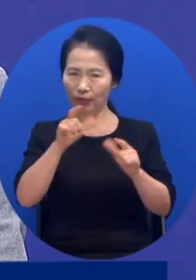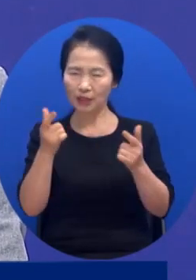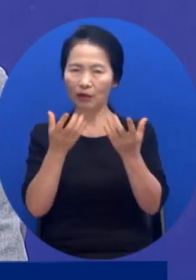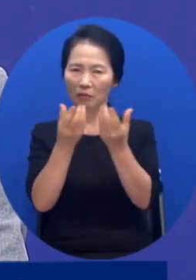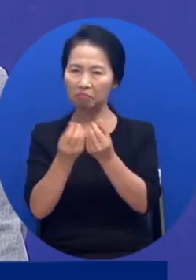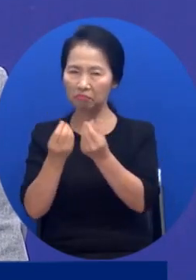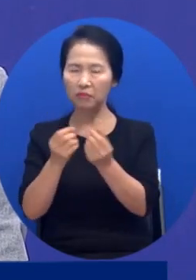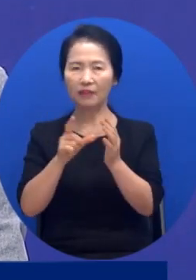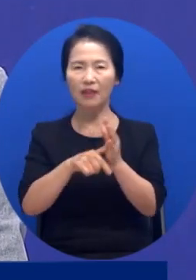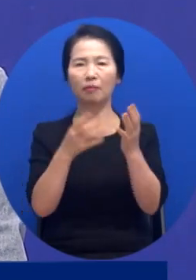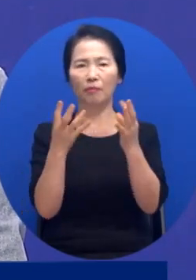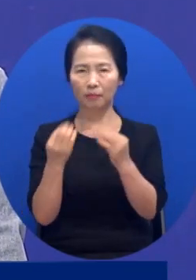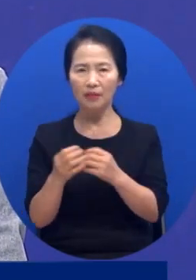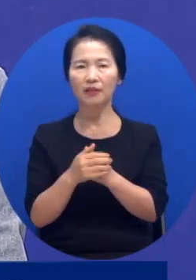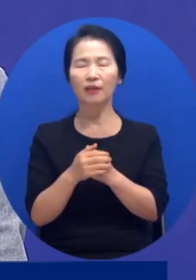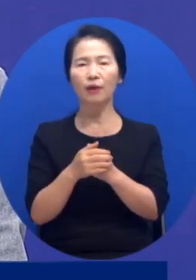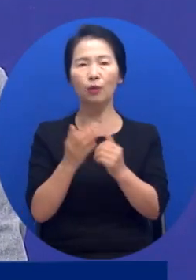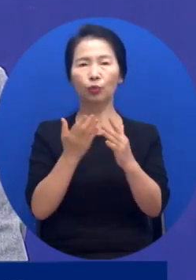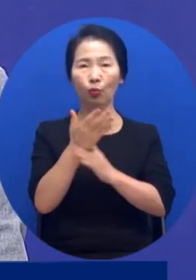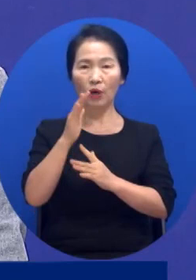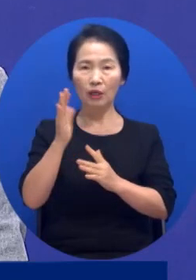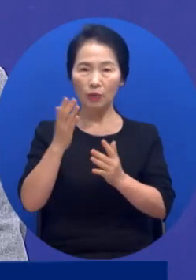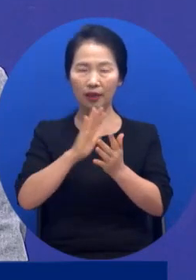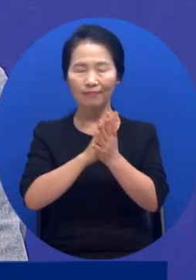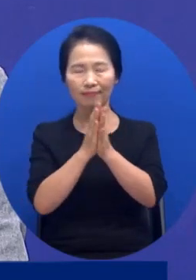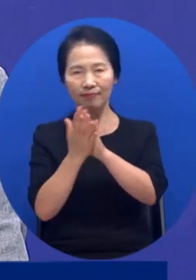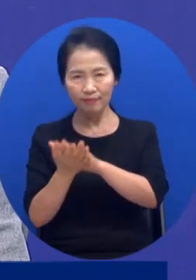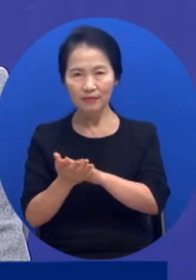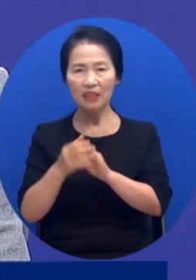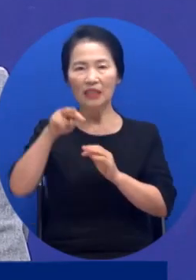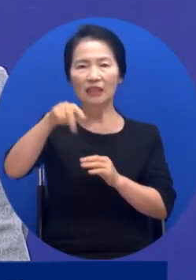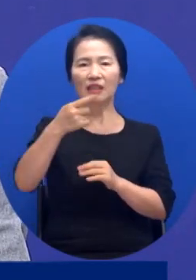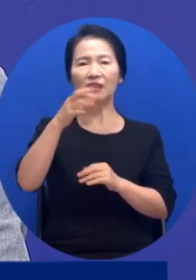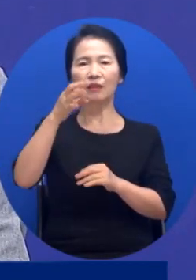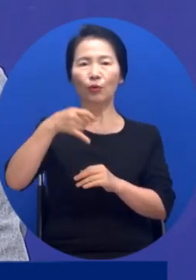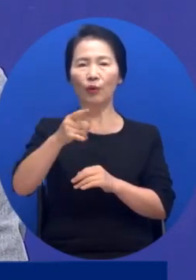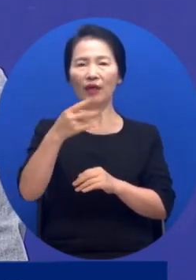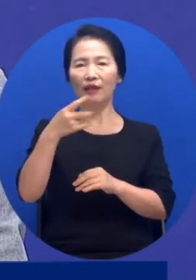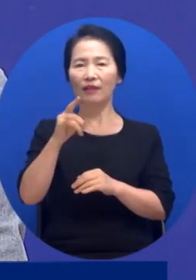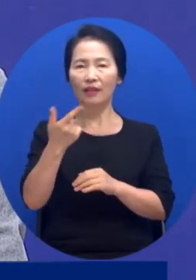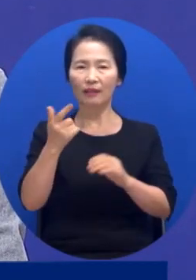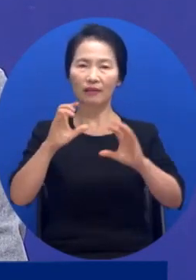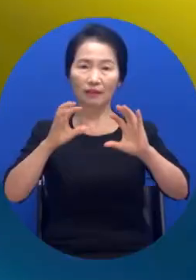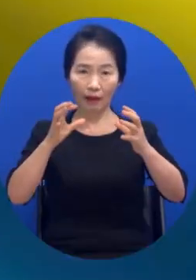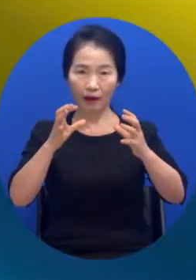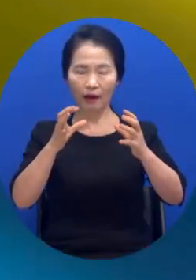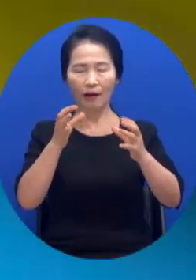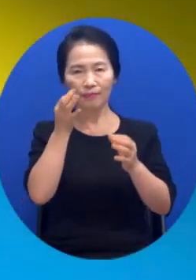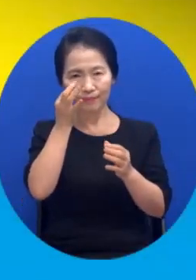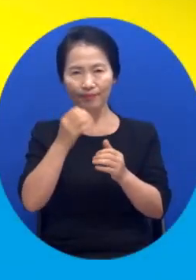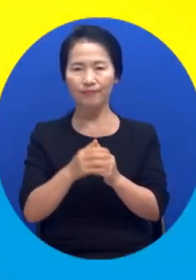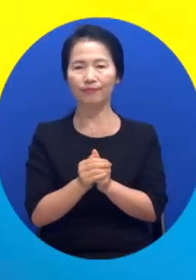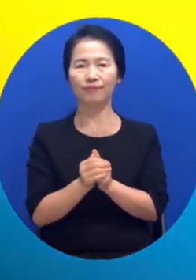통과된 나라들은 어떤 모습일지 수애 되는 사례를 살펴보겠습니다 박세영 기자 입니다